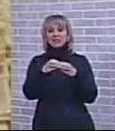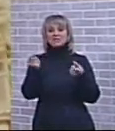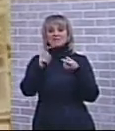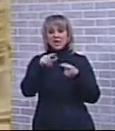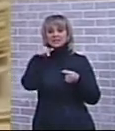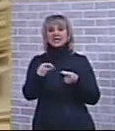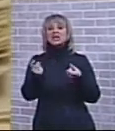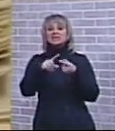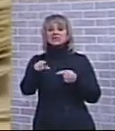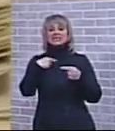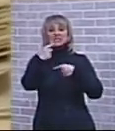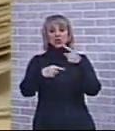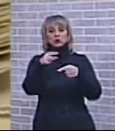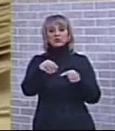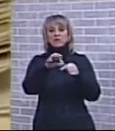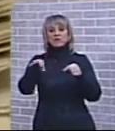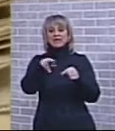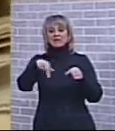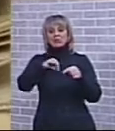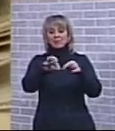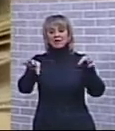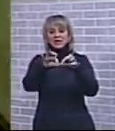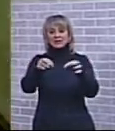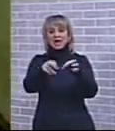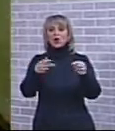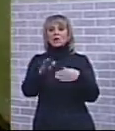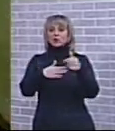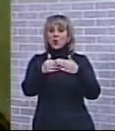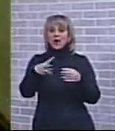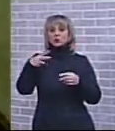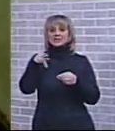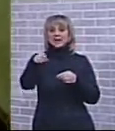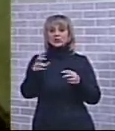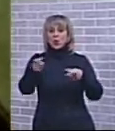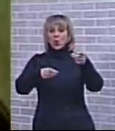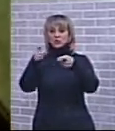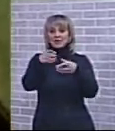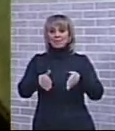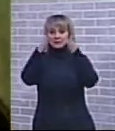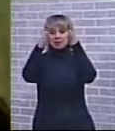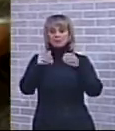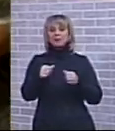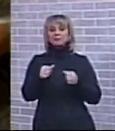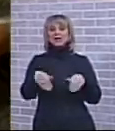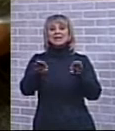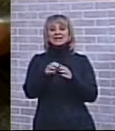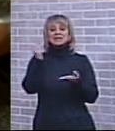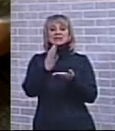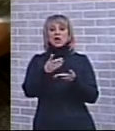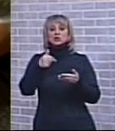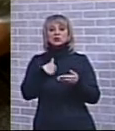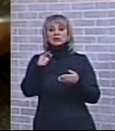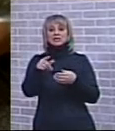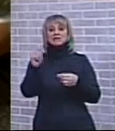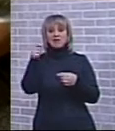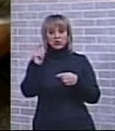связи. Связисты шли следом за линией фронта и тянули провода. В руках кусачки и кошки для лазания по столбам. Так сразу нас на